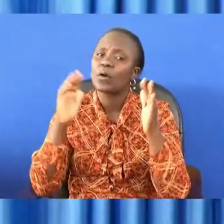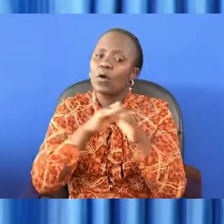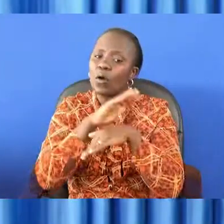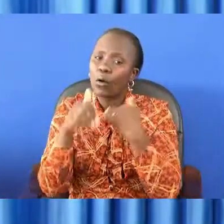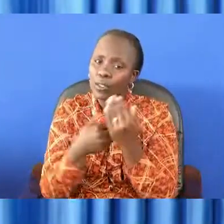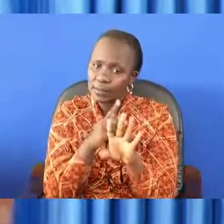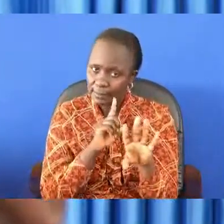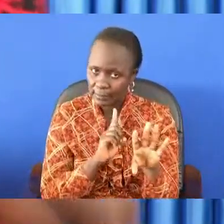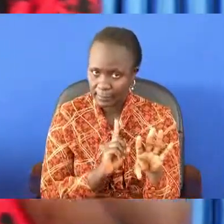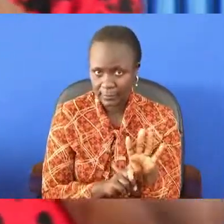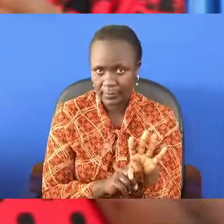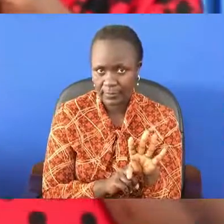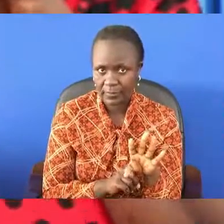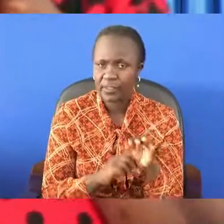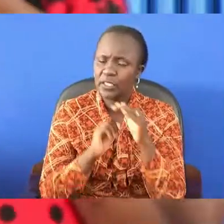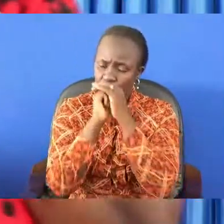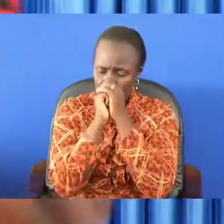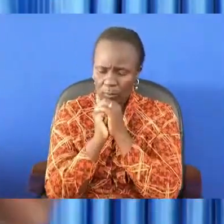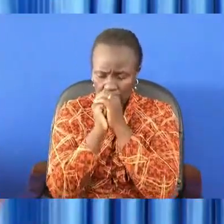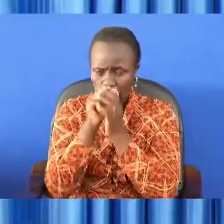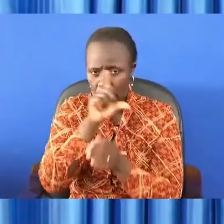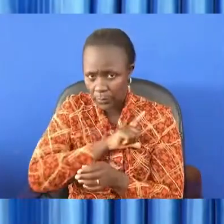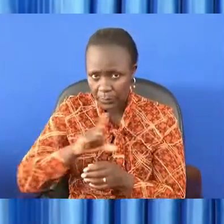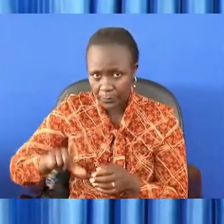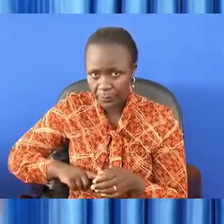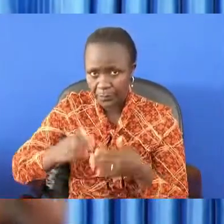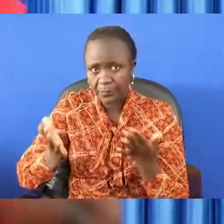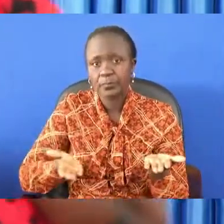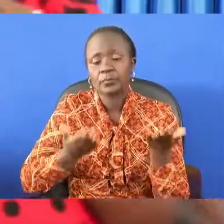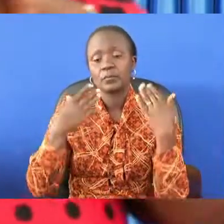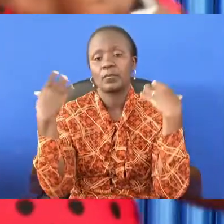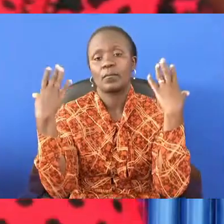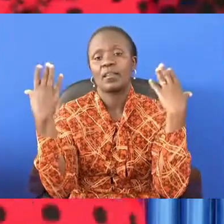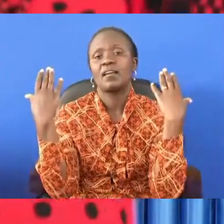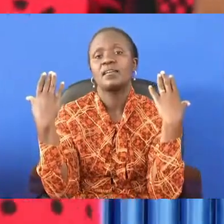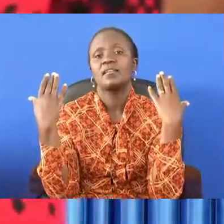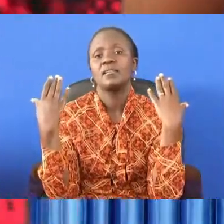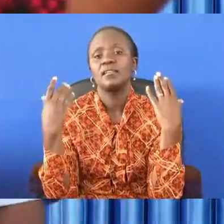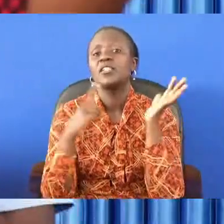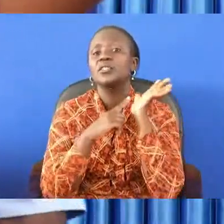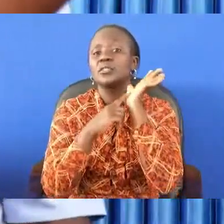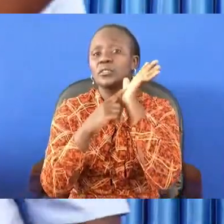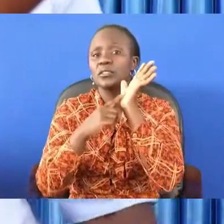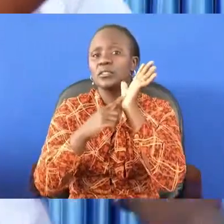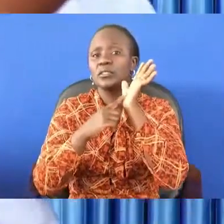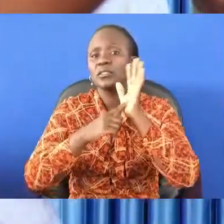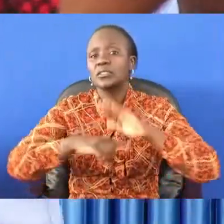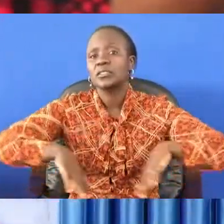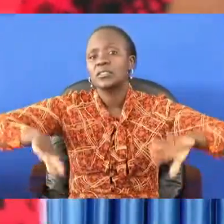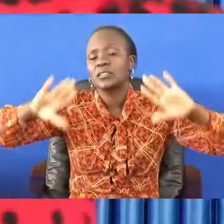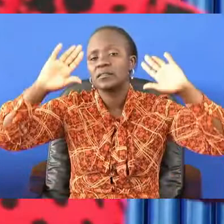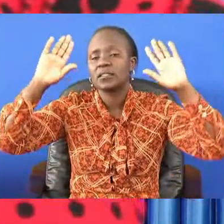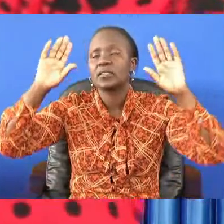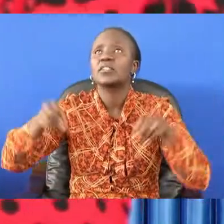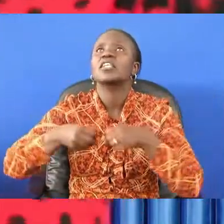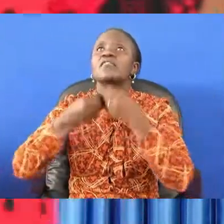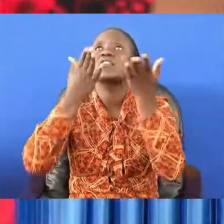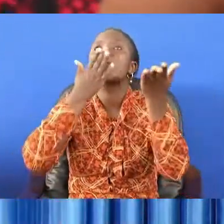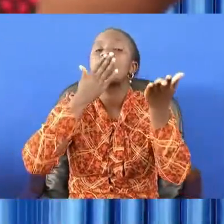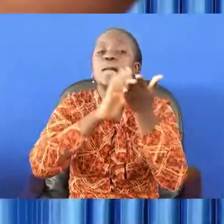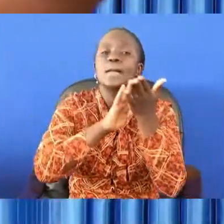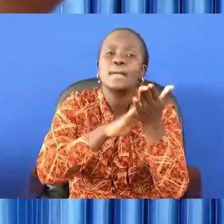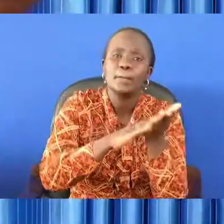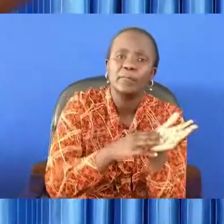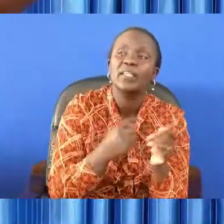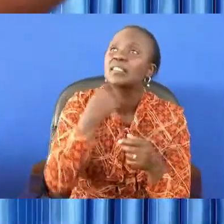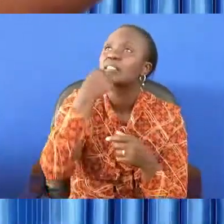wote. Tumwabudu Bwana kwa kuinua mikono yetu, ishara ya kumwabudu, ishara ya kumpa sifa,